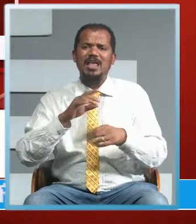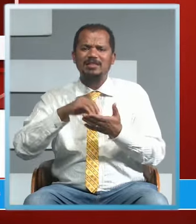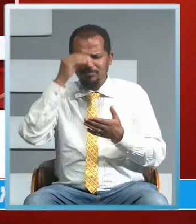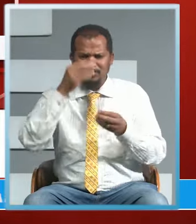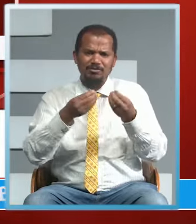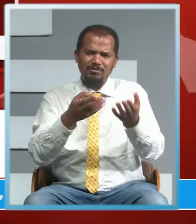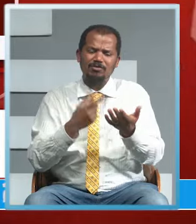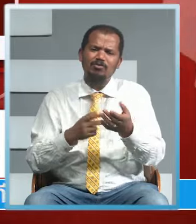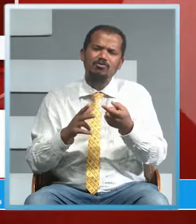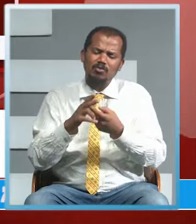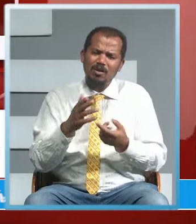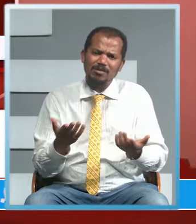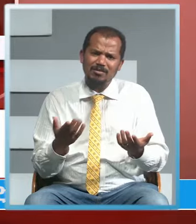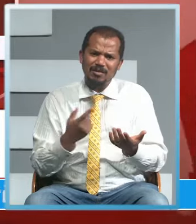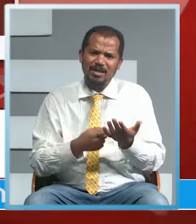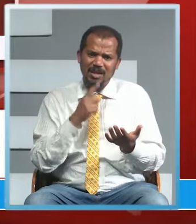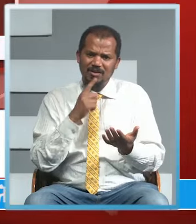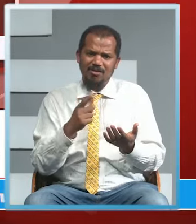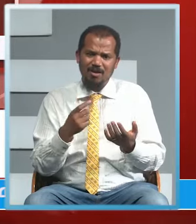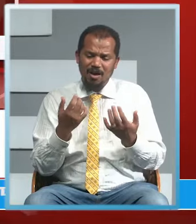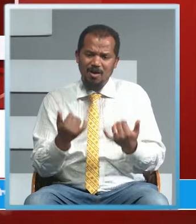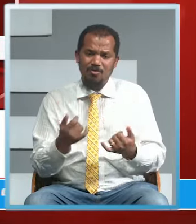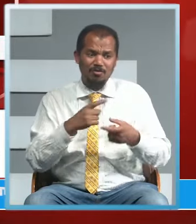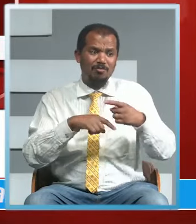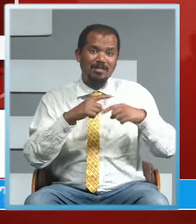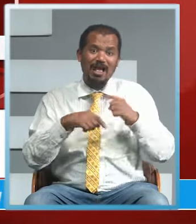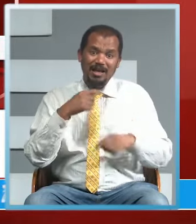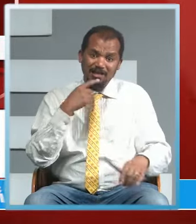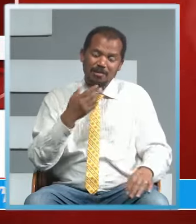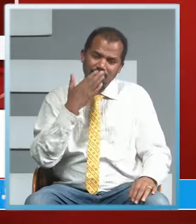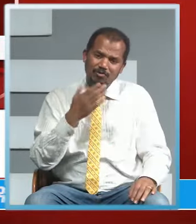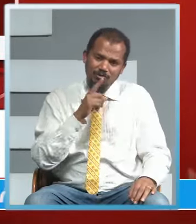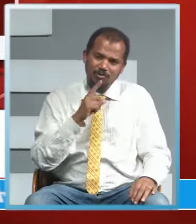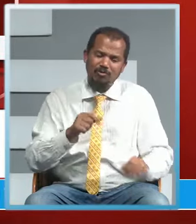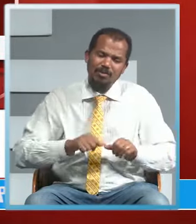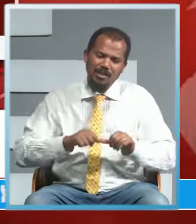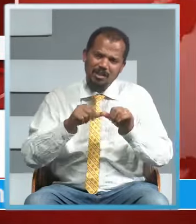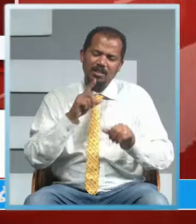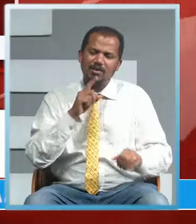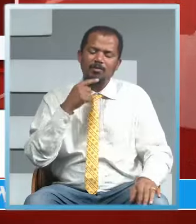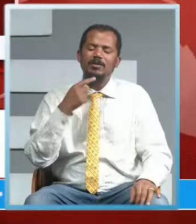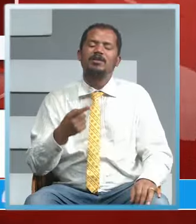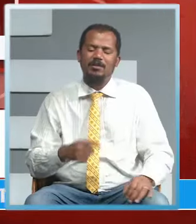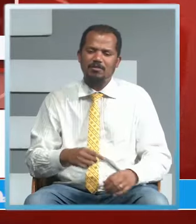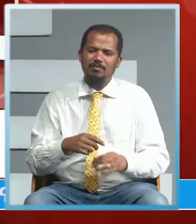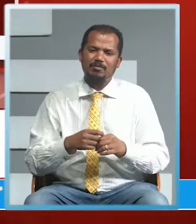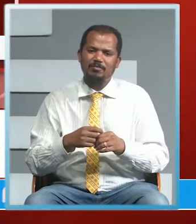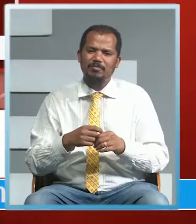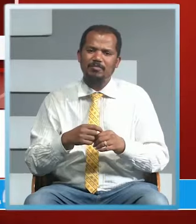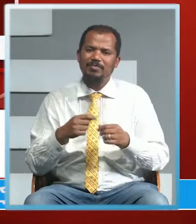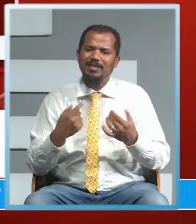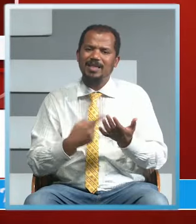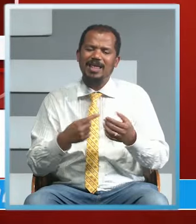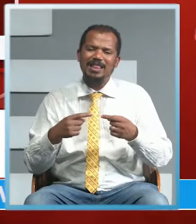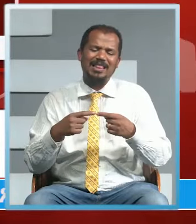እነሱ ሊቋረጥባቸዋል። ይሄ ነው ደግሞ አሁን መጣ ከተባለ እንግዲህ ጥሩ ነው። በዚሁ እንግዲህ ይቀጥልን ነው የምንለው። ጥሩ ነው። ቅድም እንዳልኩት የዚህ ተቃራኒ